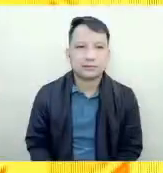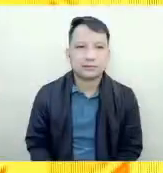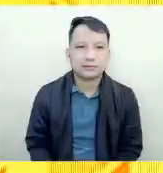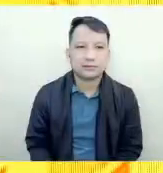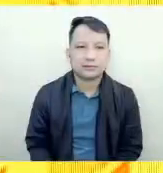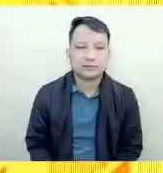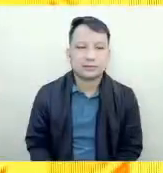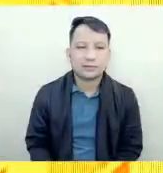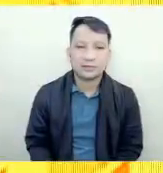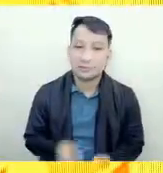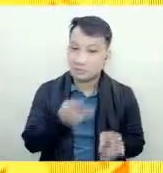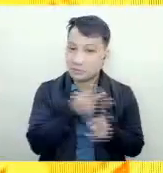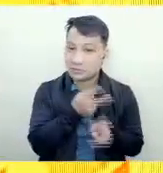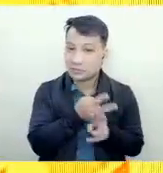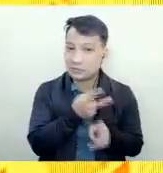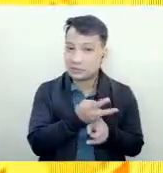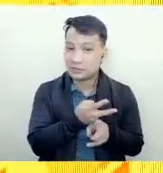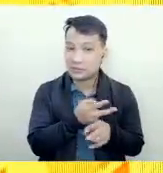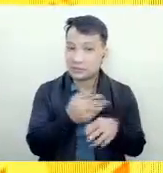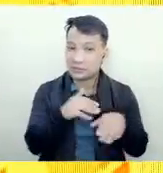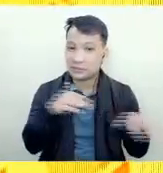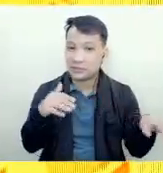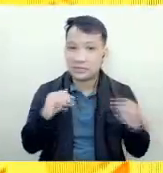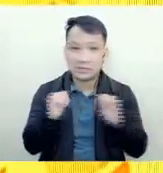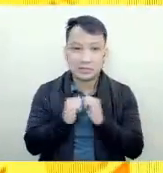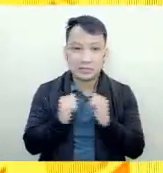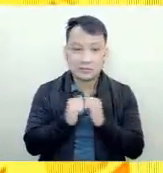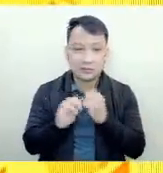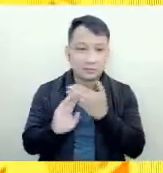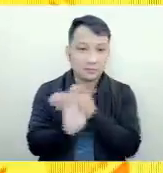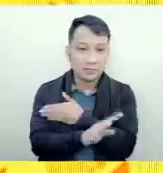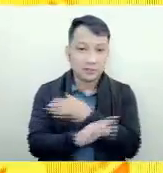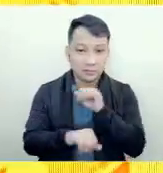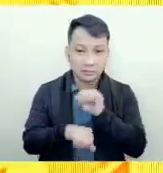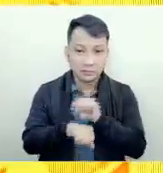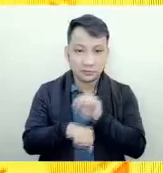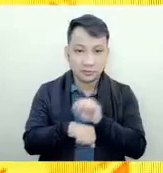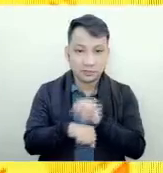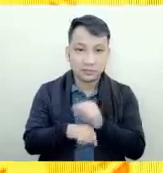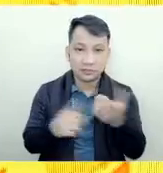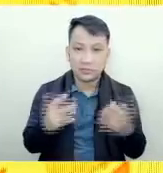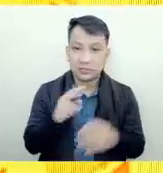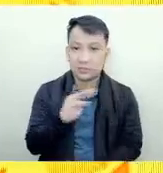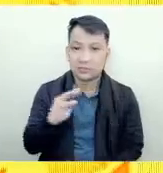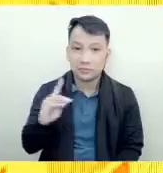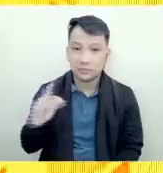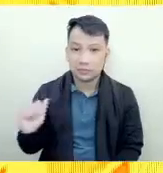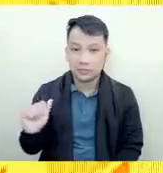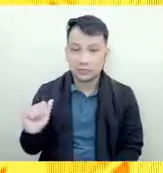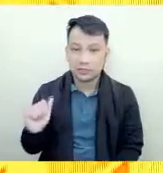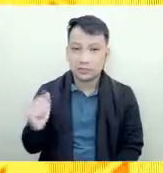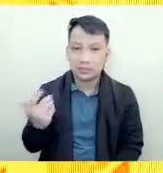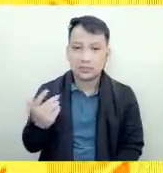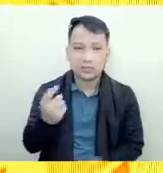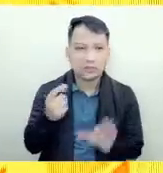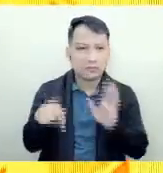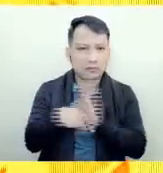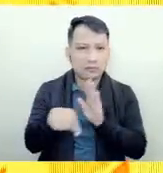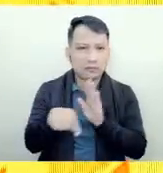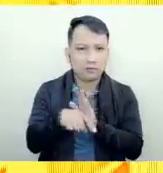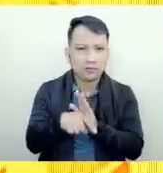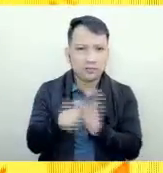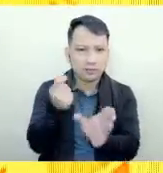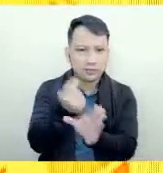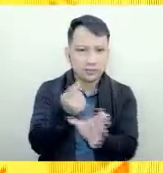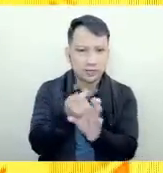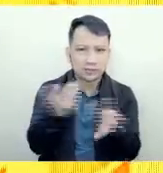Bantay trapiko naman tayo mga kapatid, kasabay ng balik trabaho natin ang pagbabalik din ng MMDA sa light truck ban sa EDSA. Alamin natin